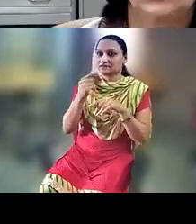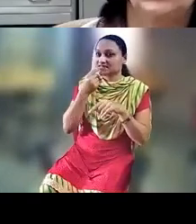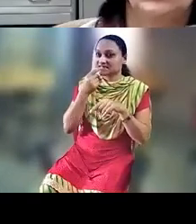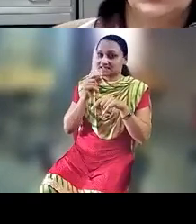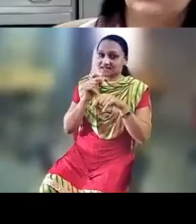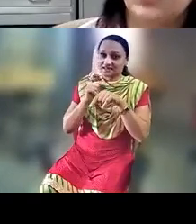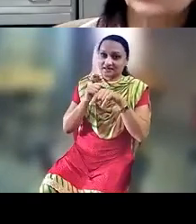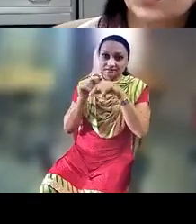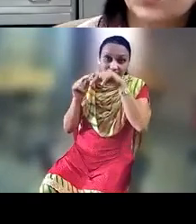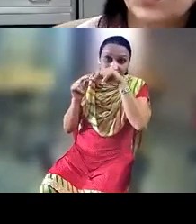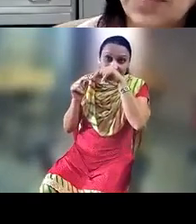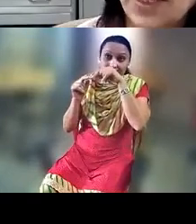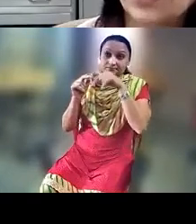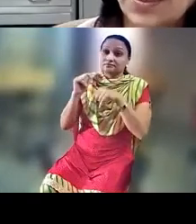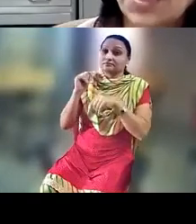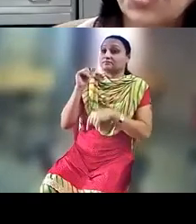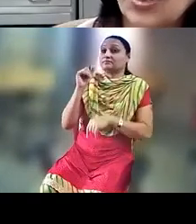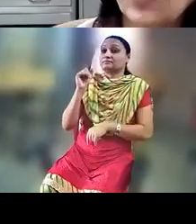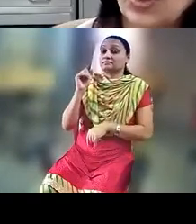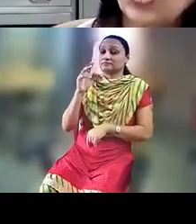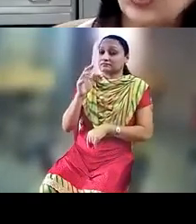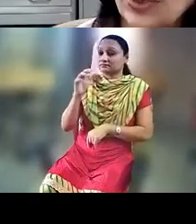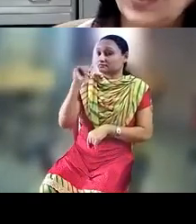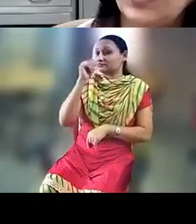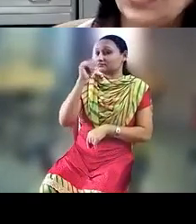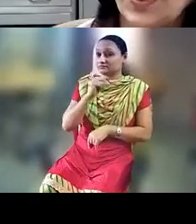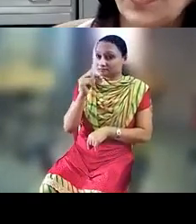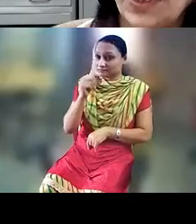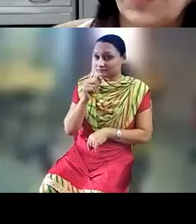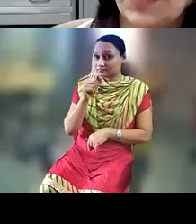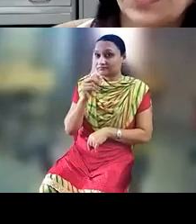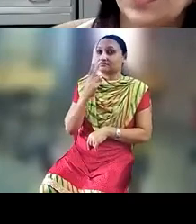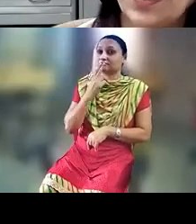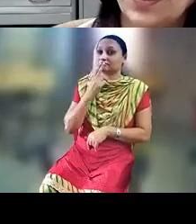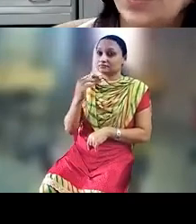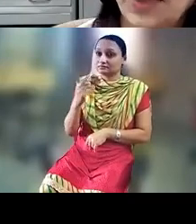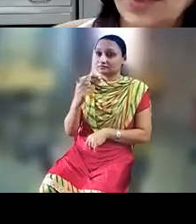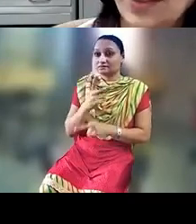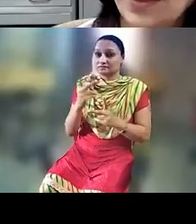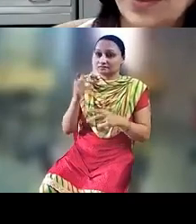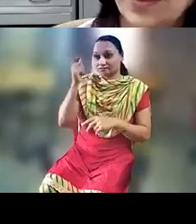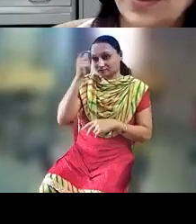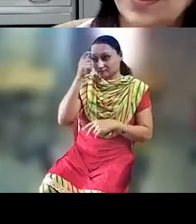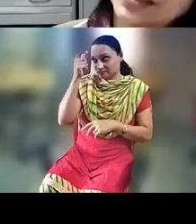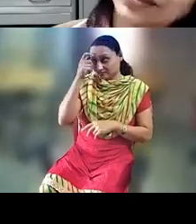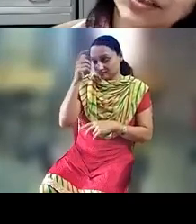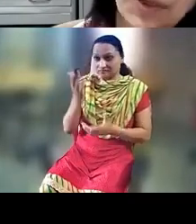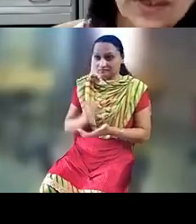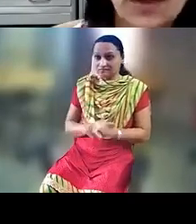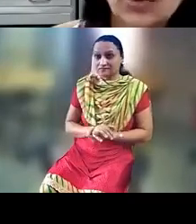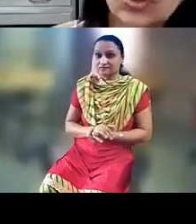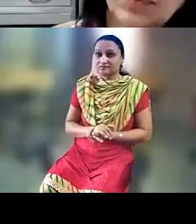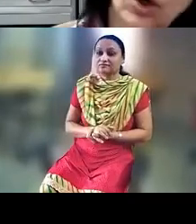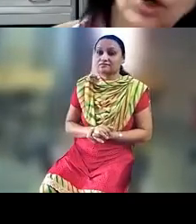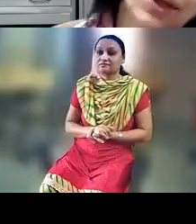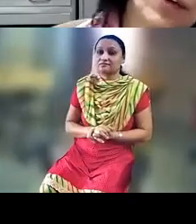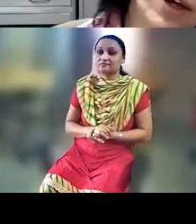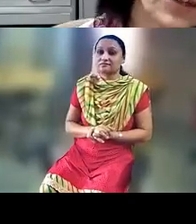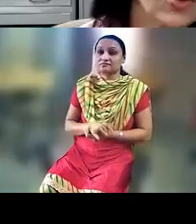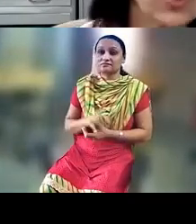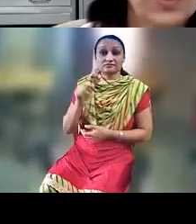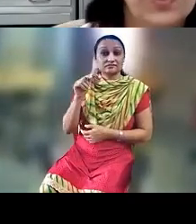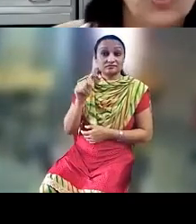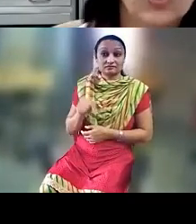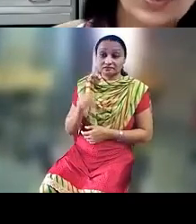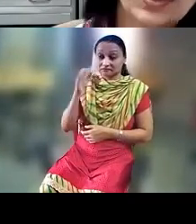सेक्स। हमें लग सकता है कि 12 साल का बच्चा बहुत छोटा है इन सब के बारे में बात करने के लिए, पर नहीं। इस समय तक उसकी बहुत